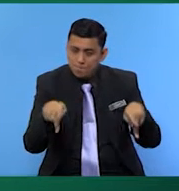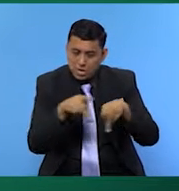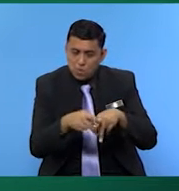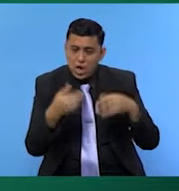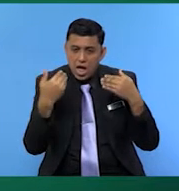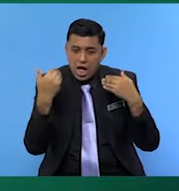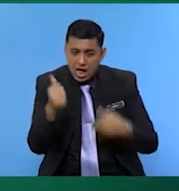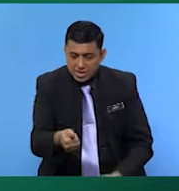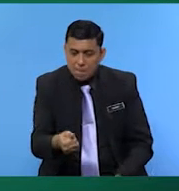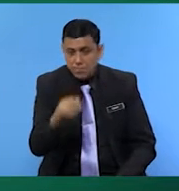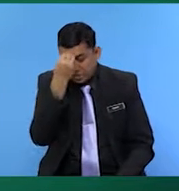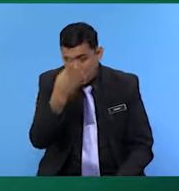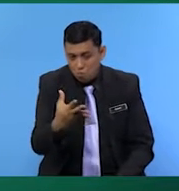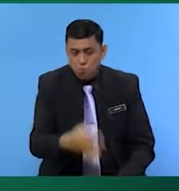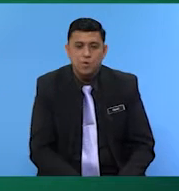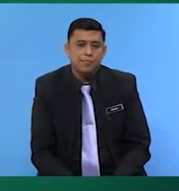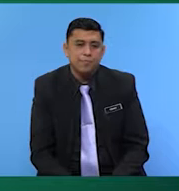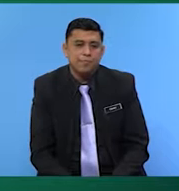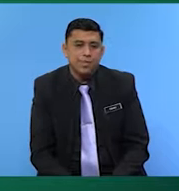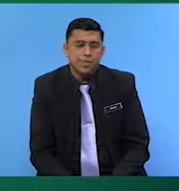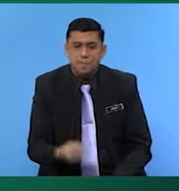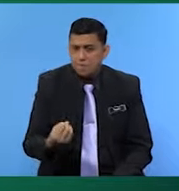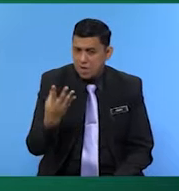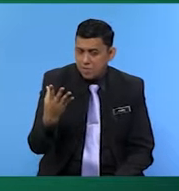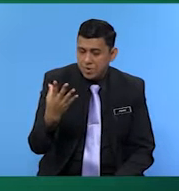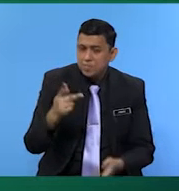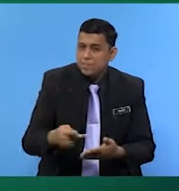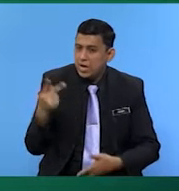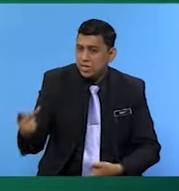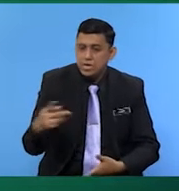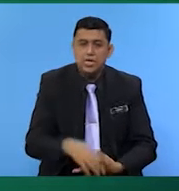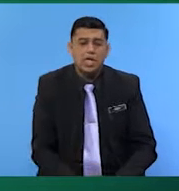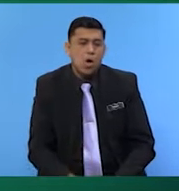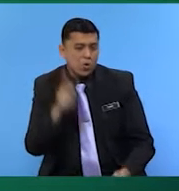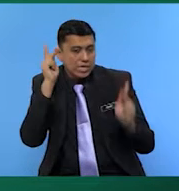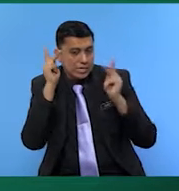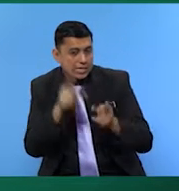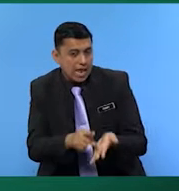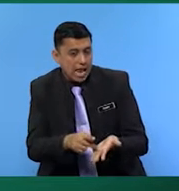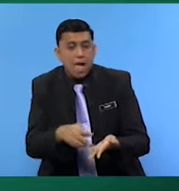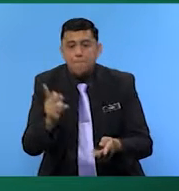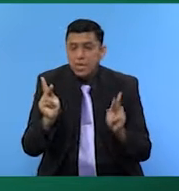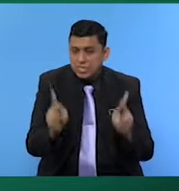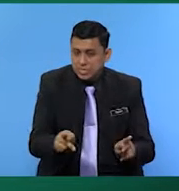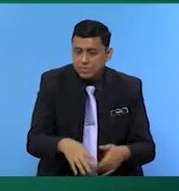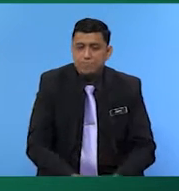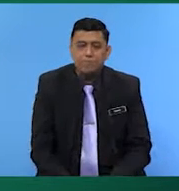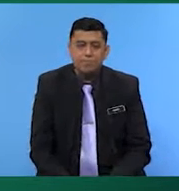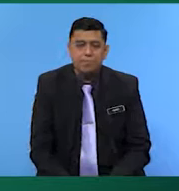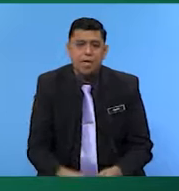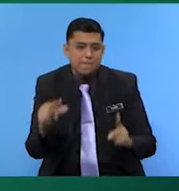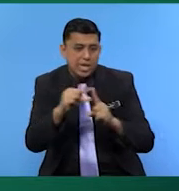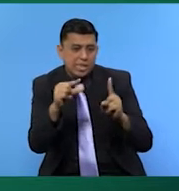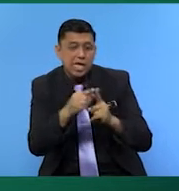anda kemukakan. Okay, terdapat beberapa perkara yang boleh kita fokus dalam mengenal pasti kehendak soalan ini. Antaranya,